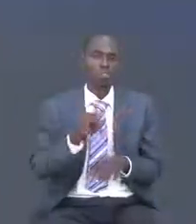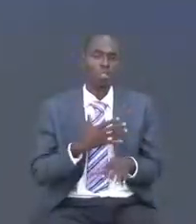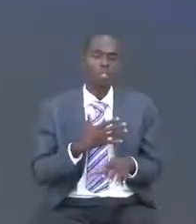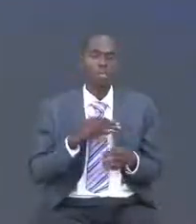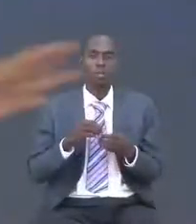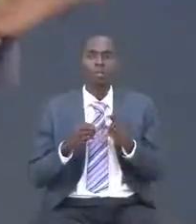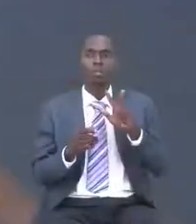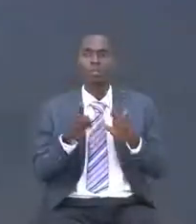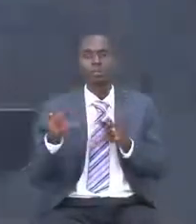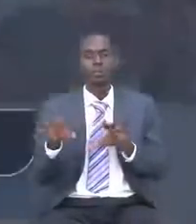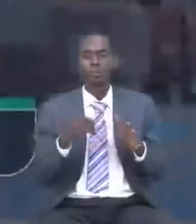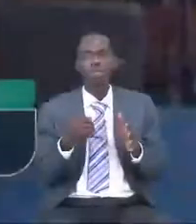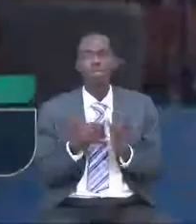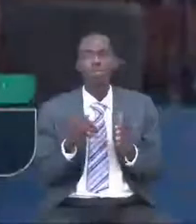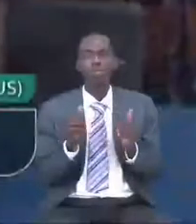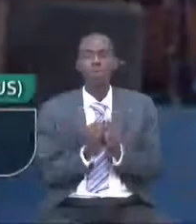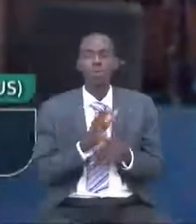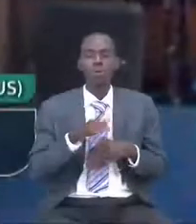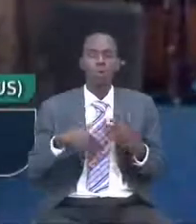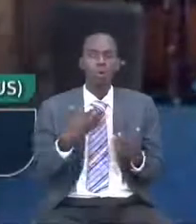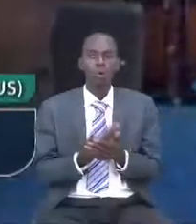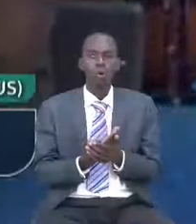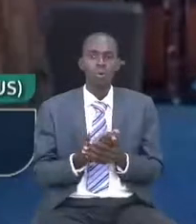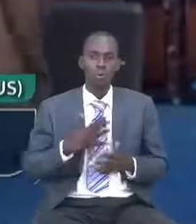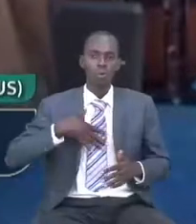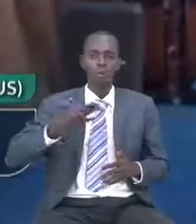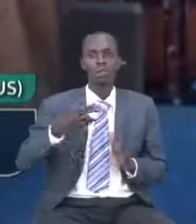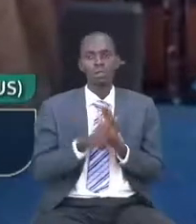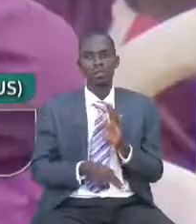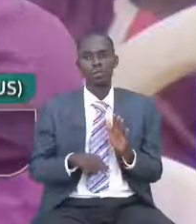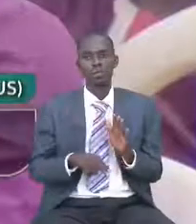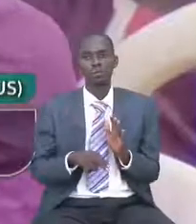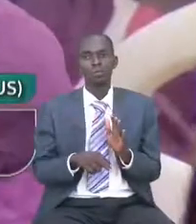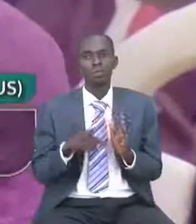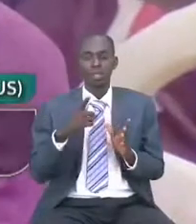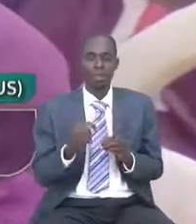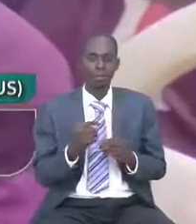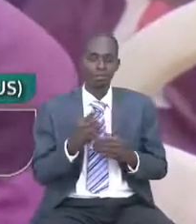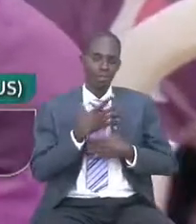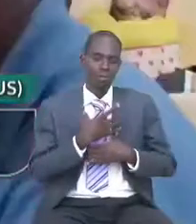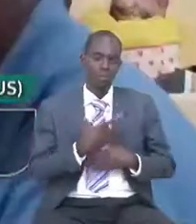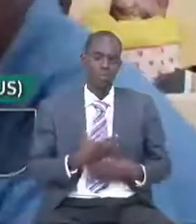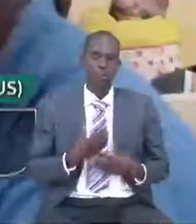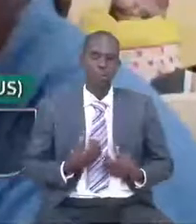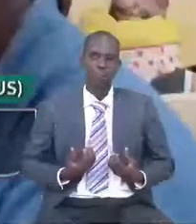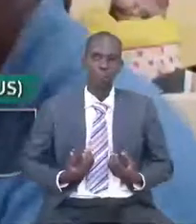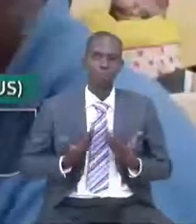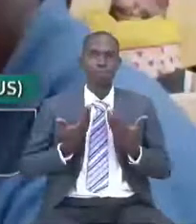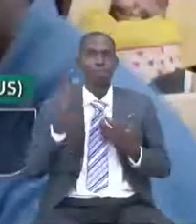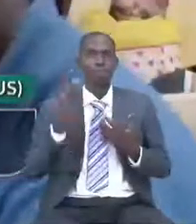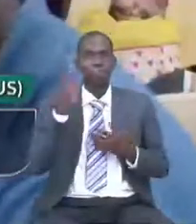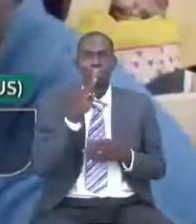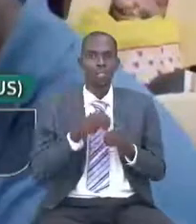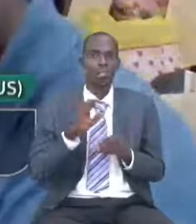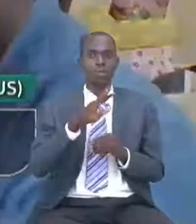avec détermination et troisièmement tu le fais avec passion. La passion sera dans ta vie, le